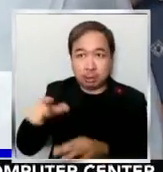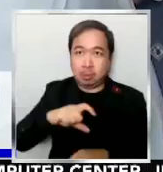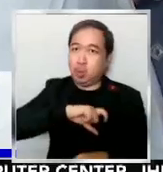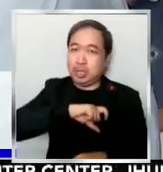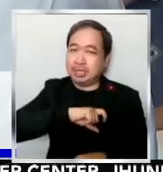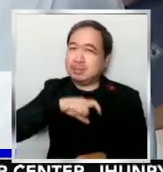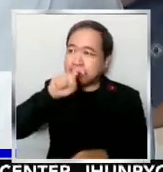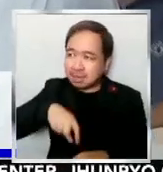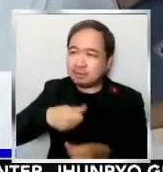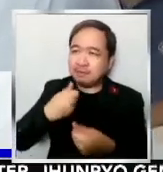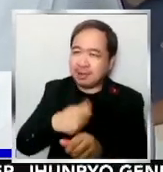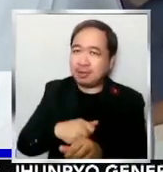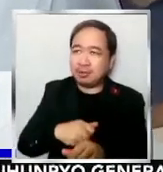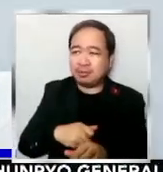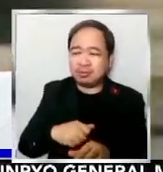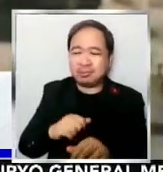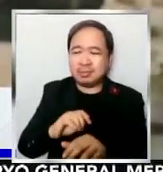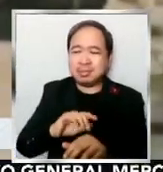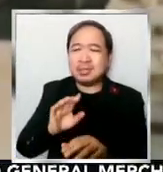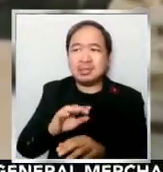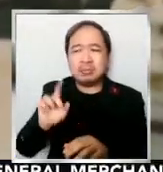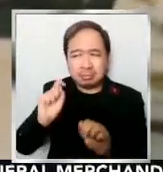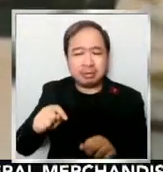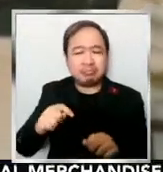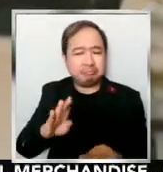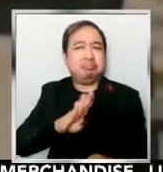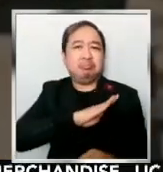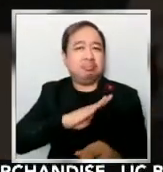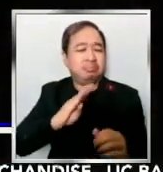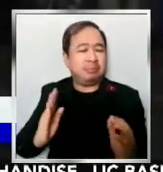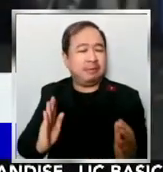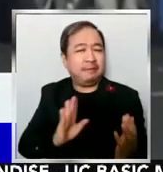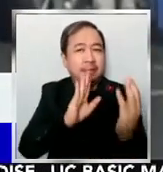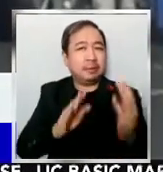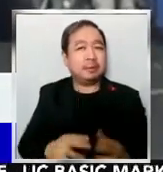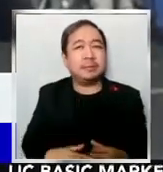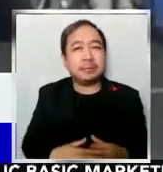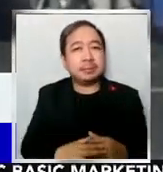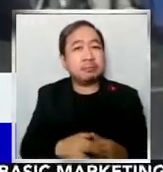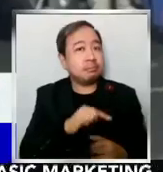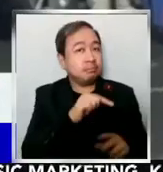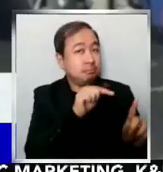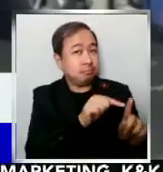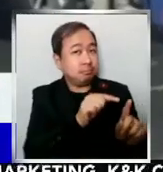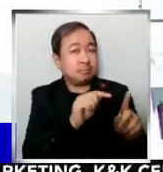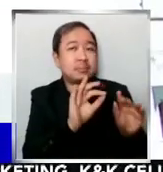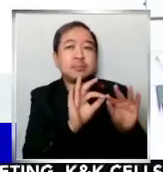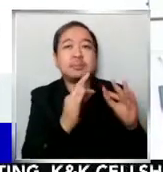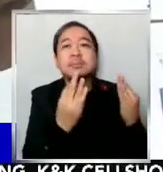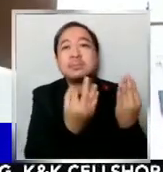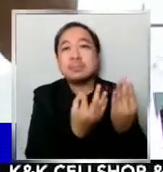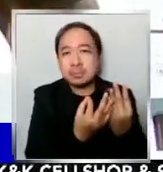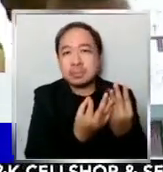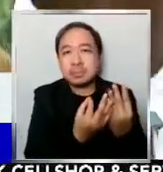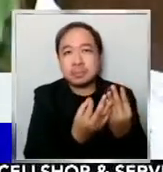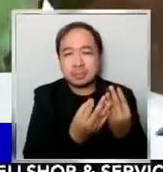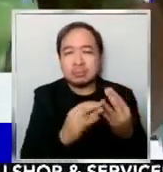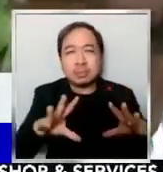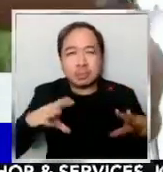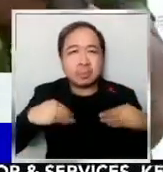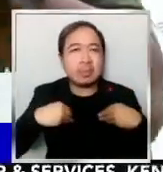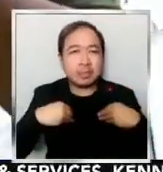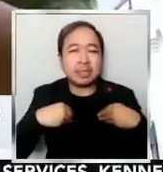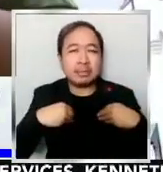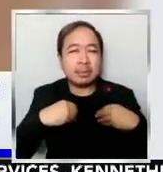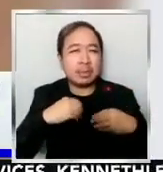drama-drama. Face it like a man. Ang pamilya naman ni Lapid hindi raw tututol na isailalim sa Witness Protection Program sina